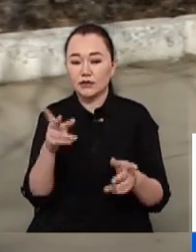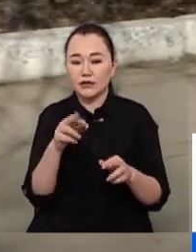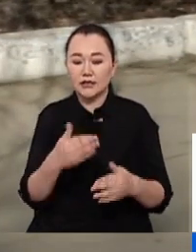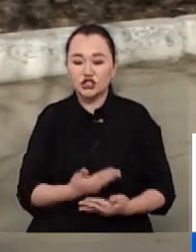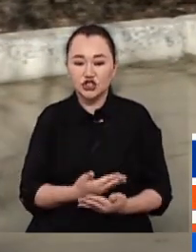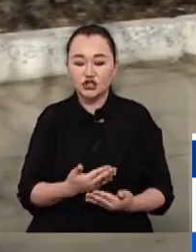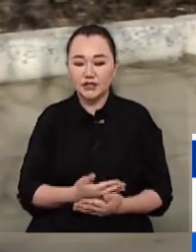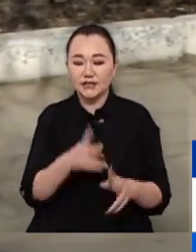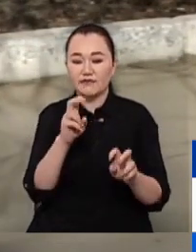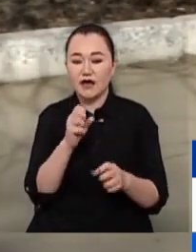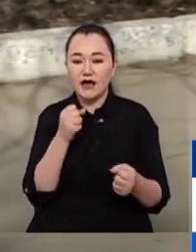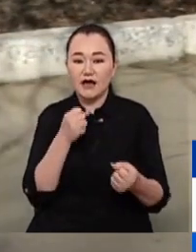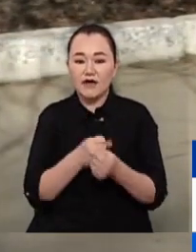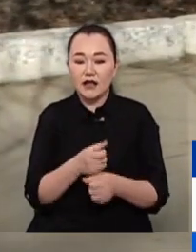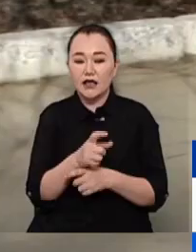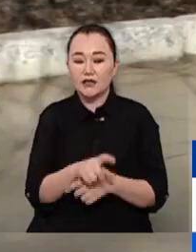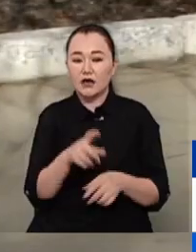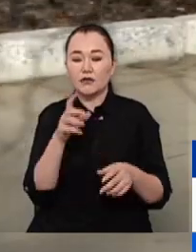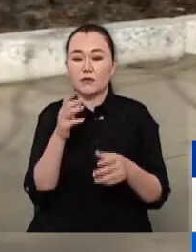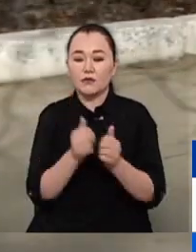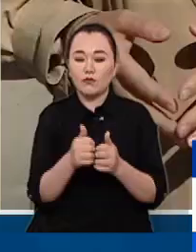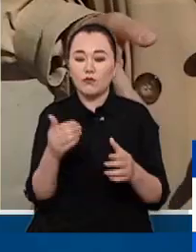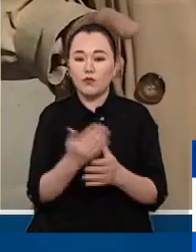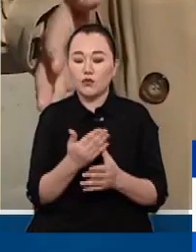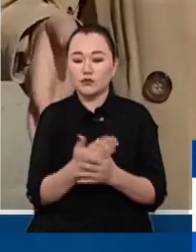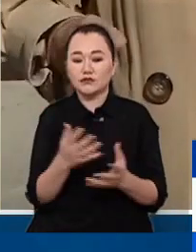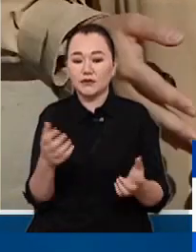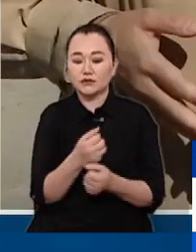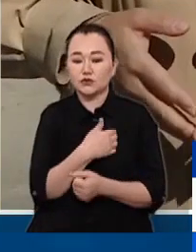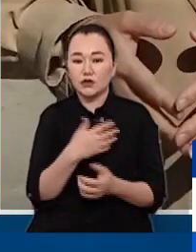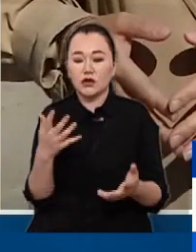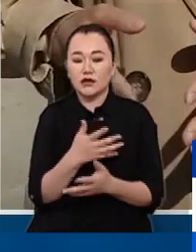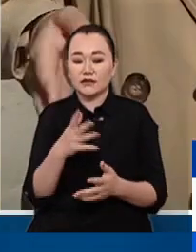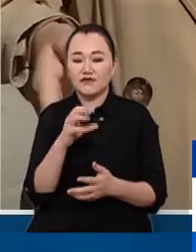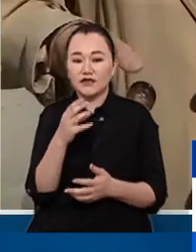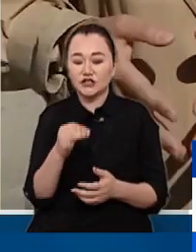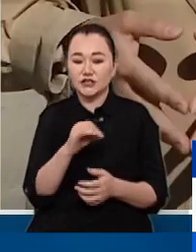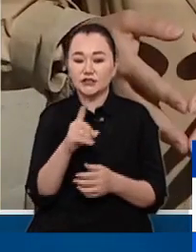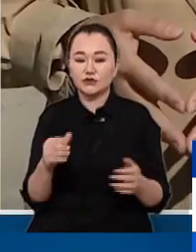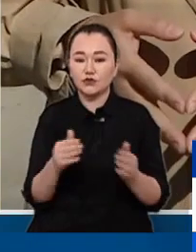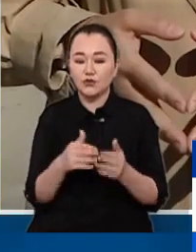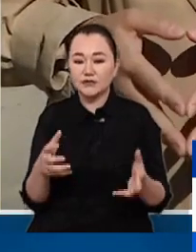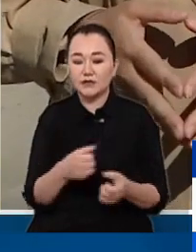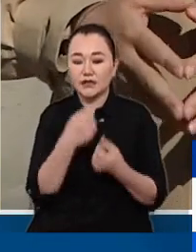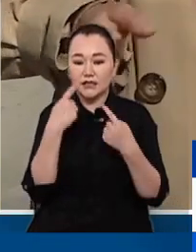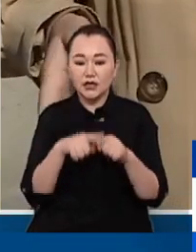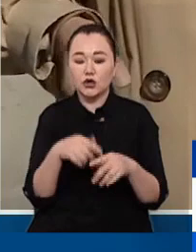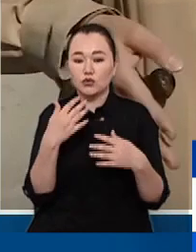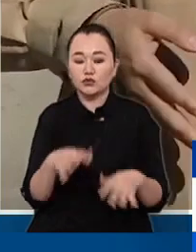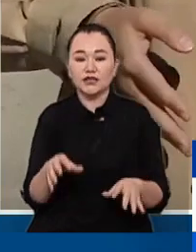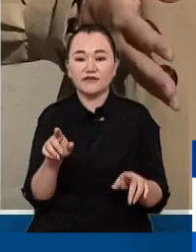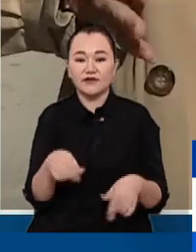для проживания. В эти дни она с помощью соседей пытается спасти хоть какие-то вещи из дома. Понятно, что бытовую технику уже